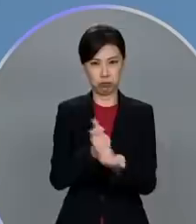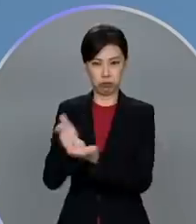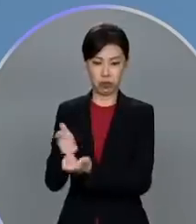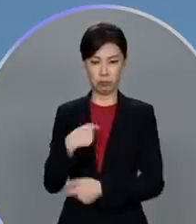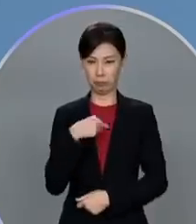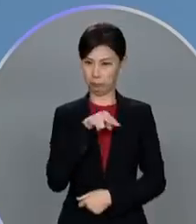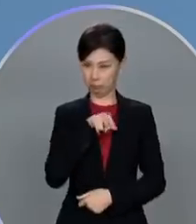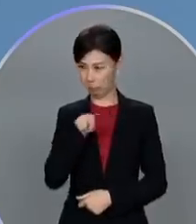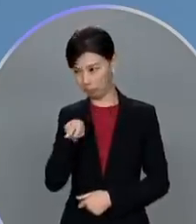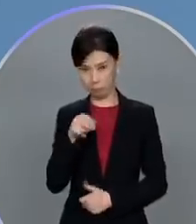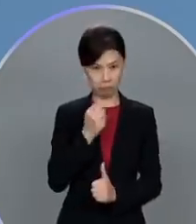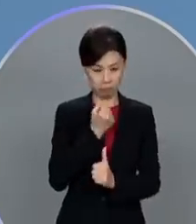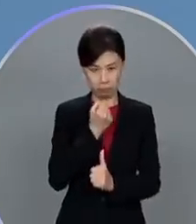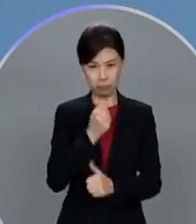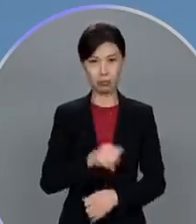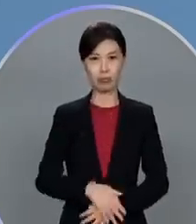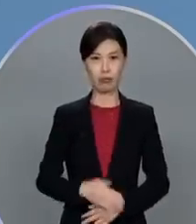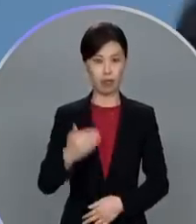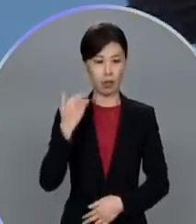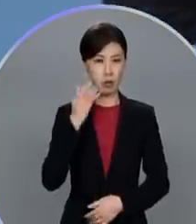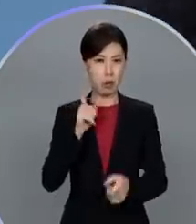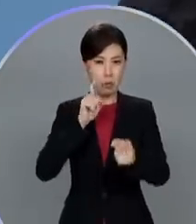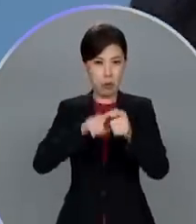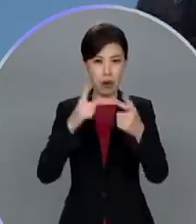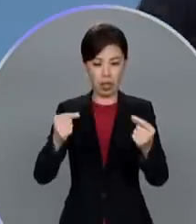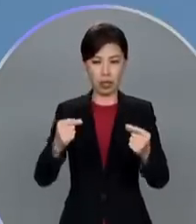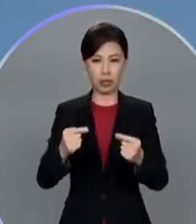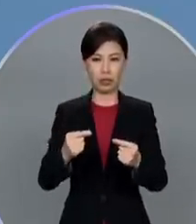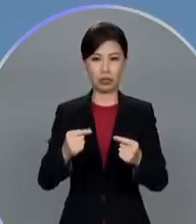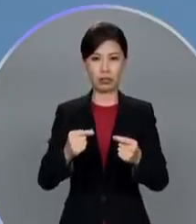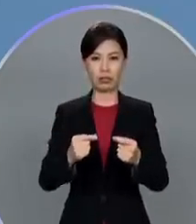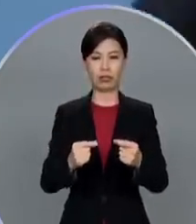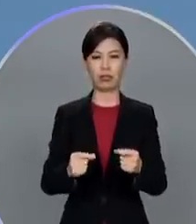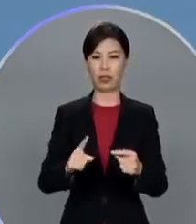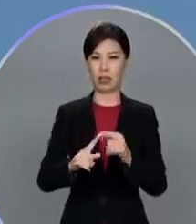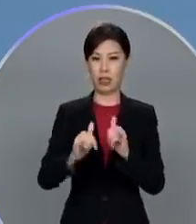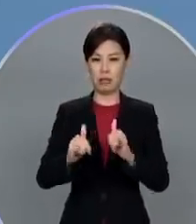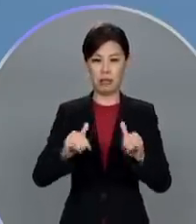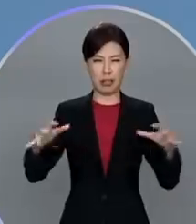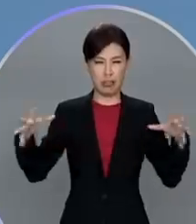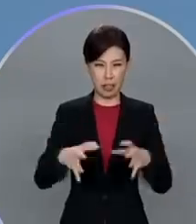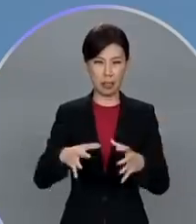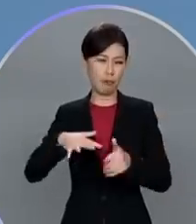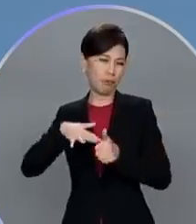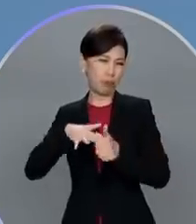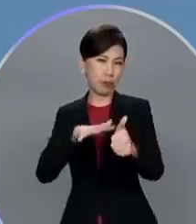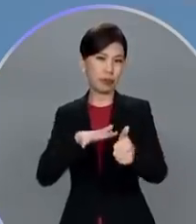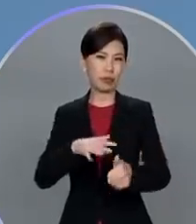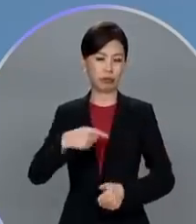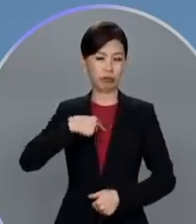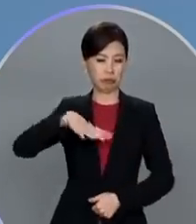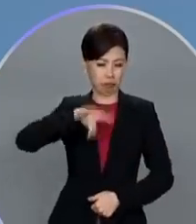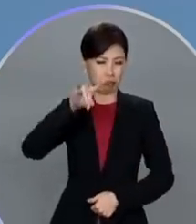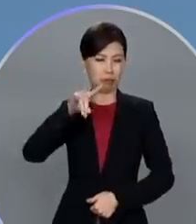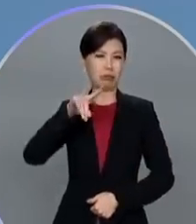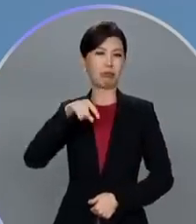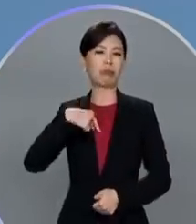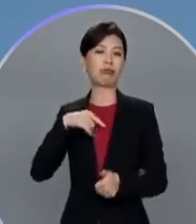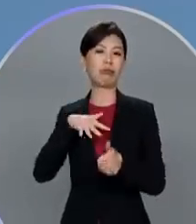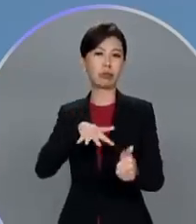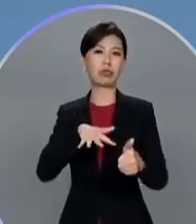们。一旦确定了目标，全部2300人往前冲，以身作则带领团